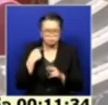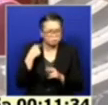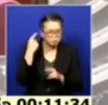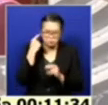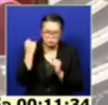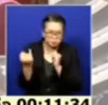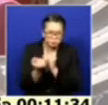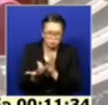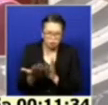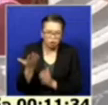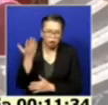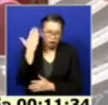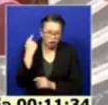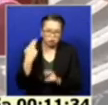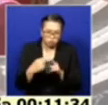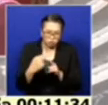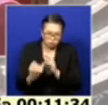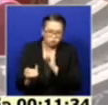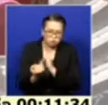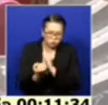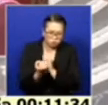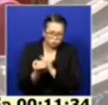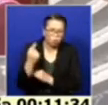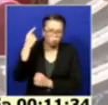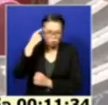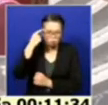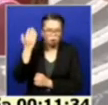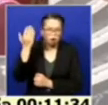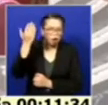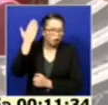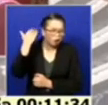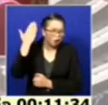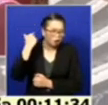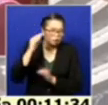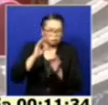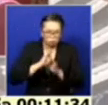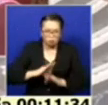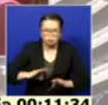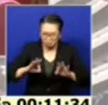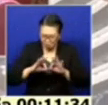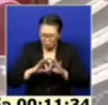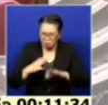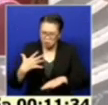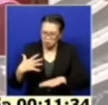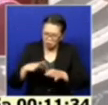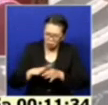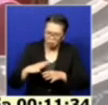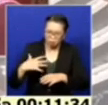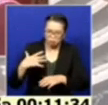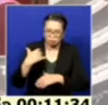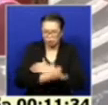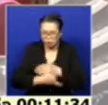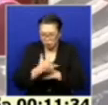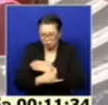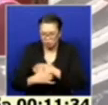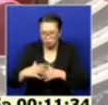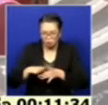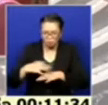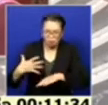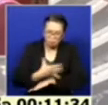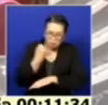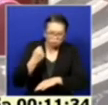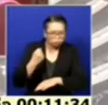ญมากนักนะฮะเชื่อว่าเป็นเช่นนั้นไม่เช่นนั้นก็คงจะได้เห็น